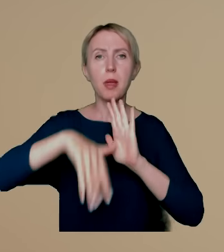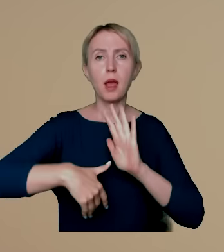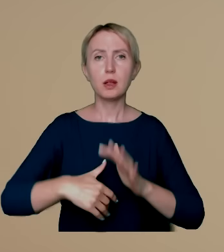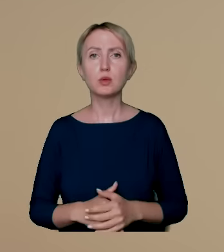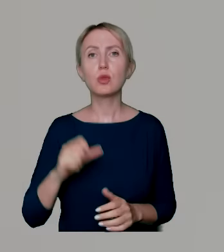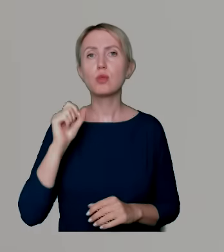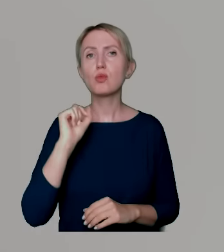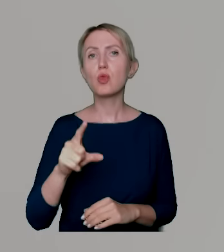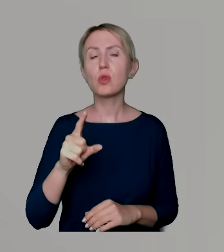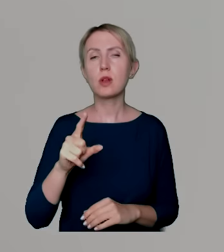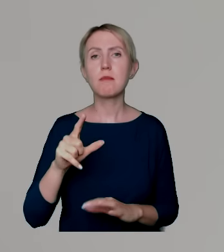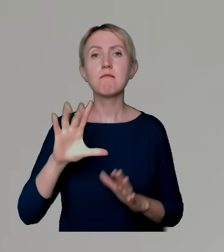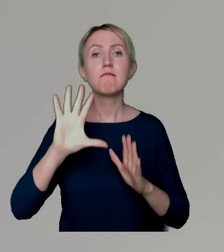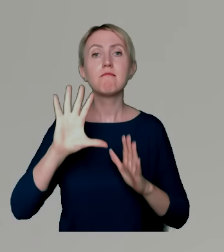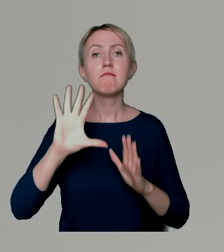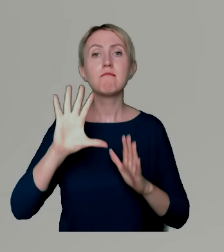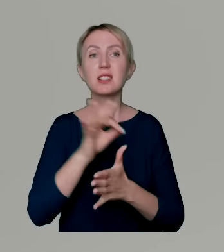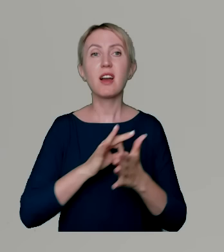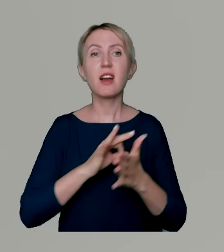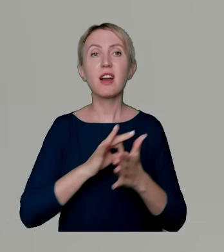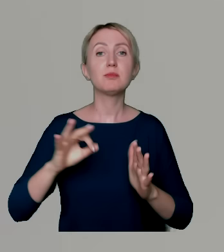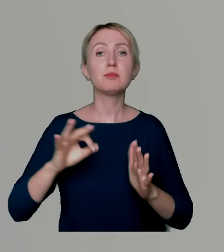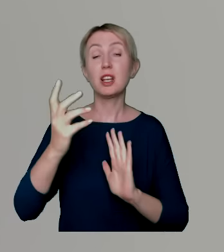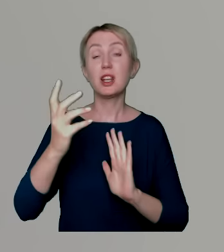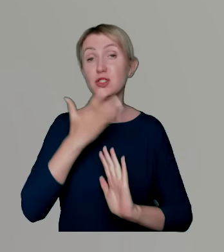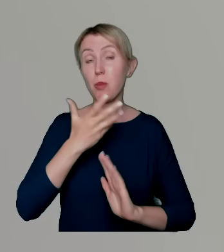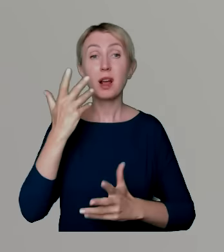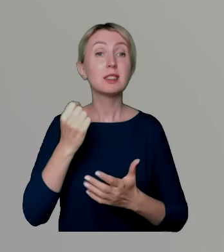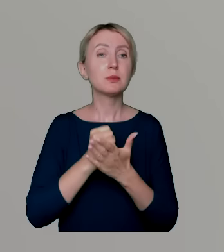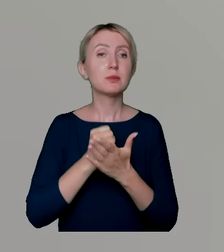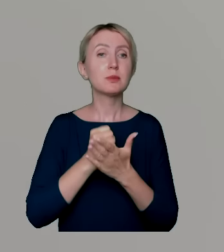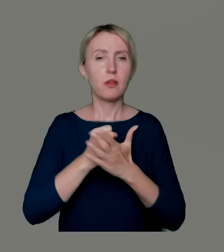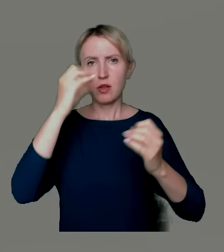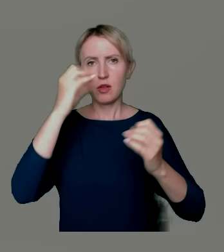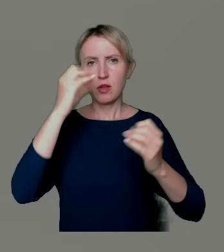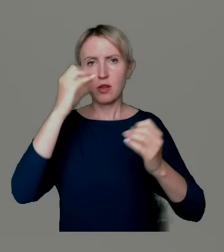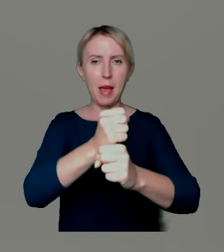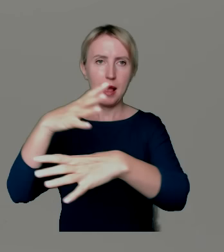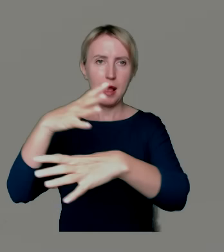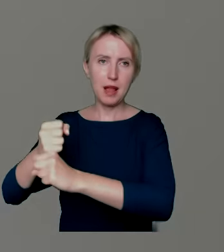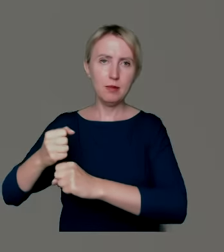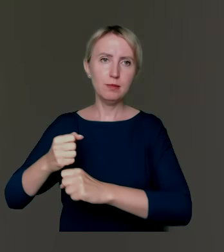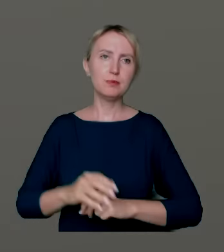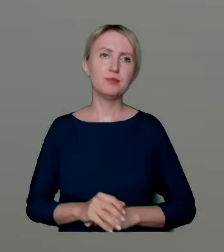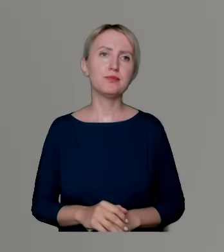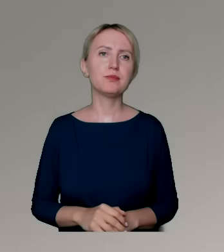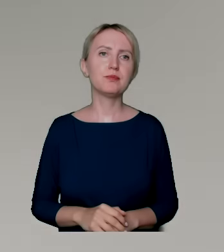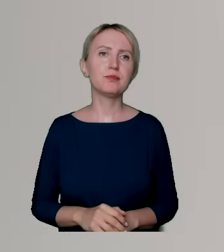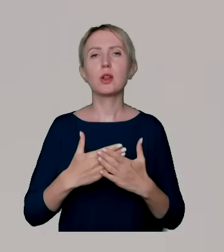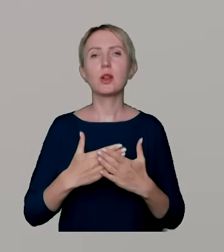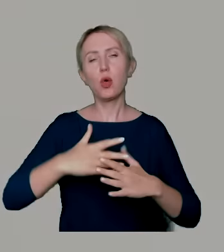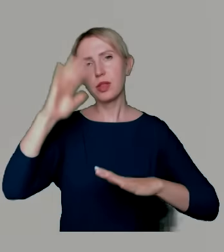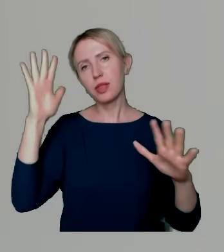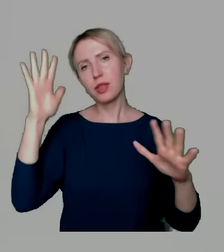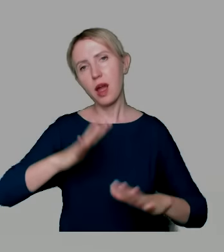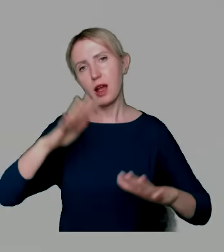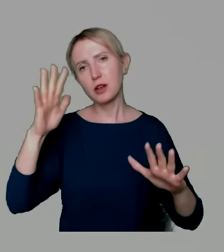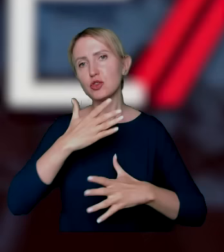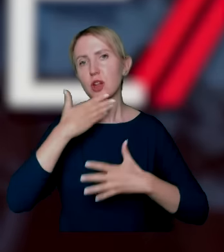tzw. miejska wyspa ciepła. Sprawę pogarsza też powszechne zabetonowanie powierzchni, przez co deszcz z gwałtownych opadów nie ma gdzie